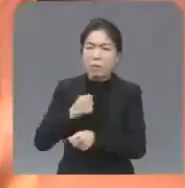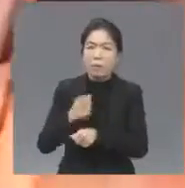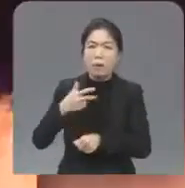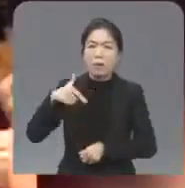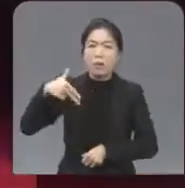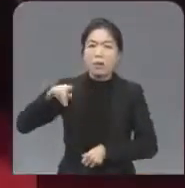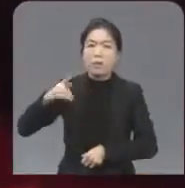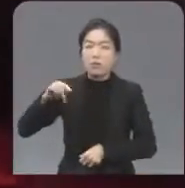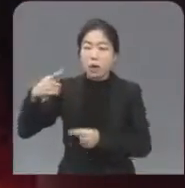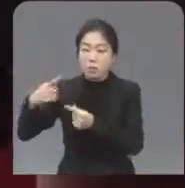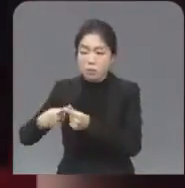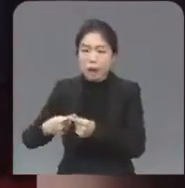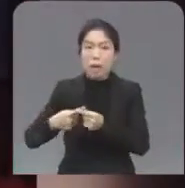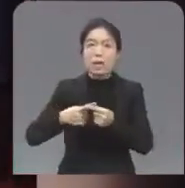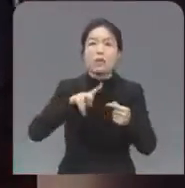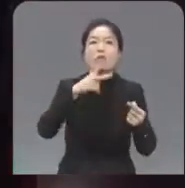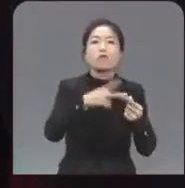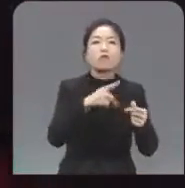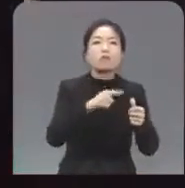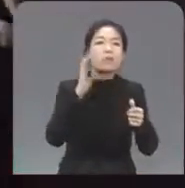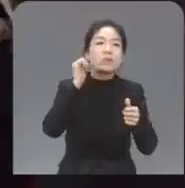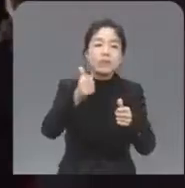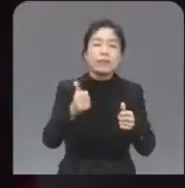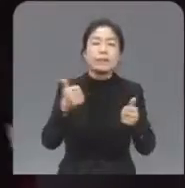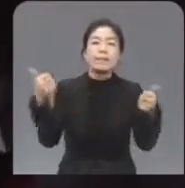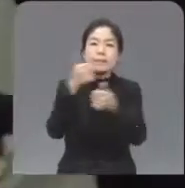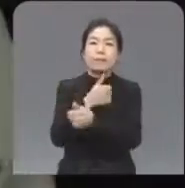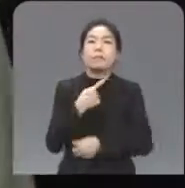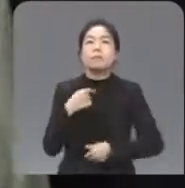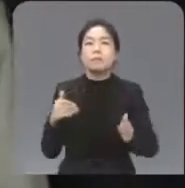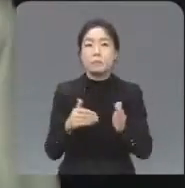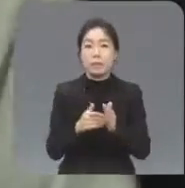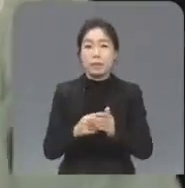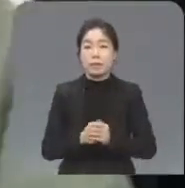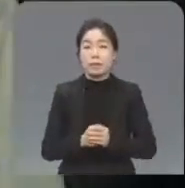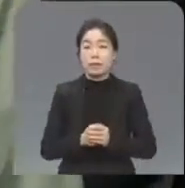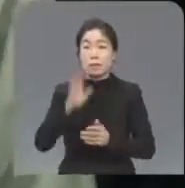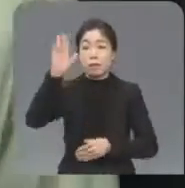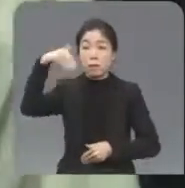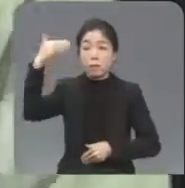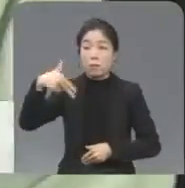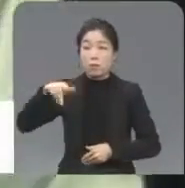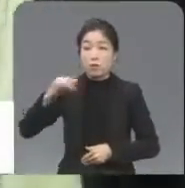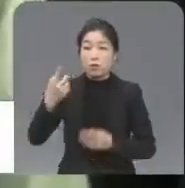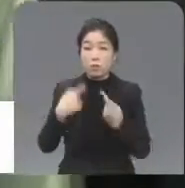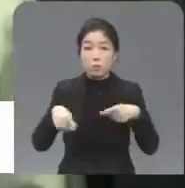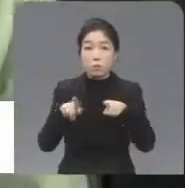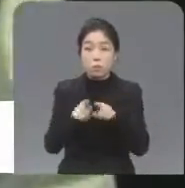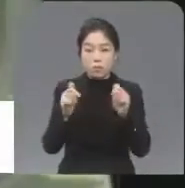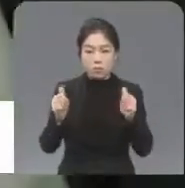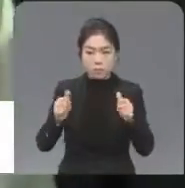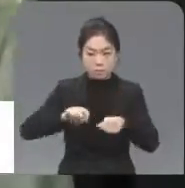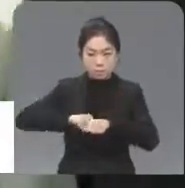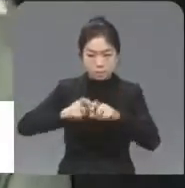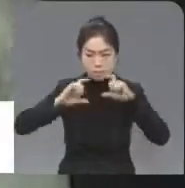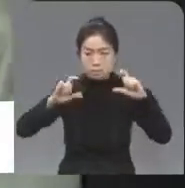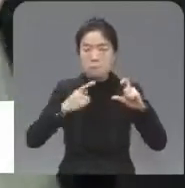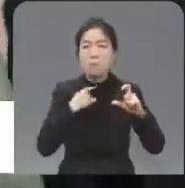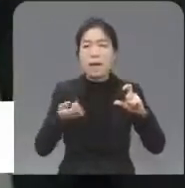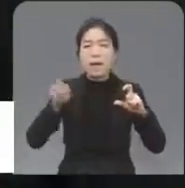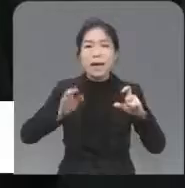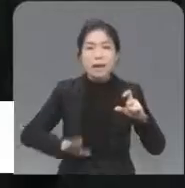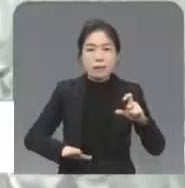전두환과 차례로 대통령의 권좌를 주고받았습니다. 훗날 전두환과 함께 사법적 심판을